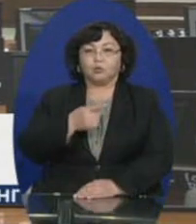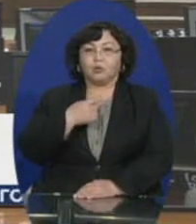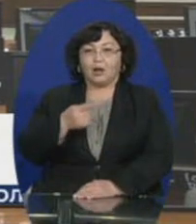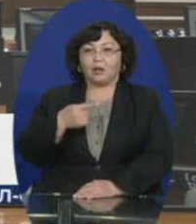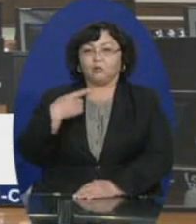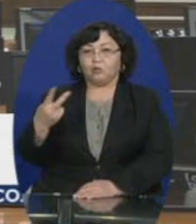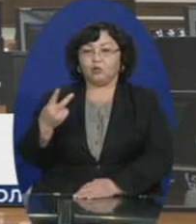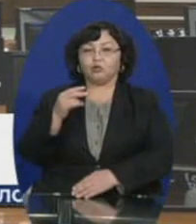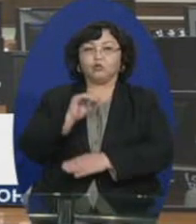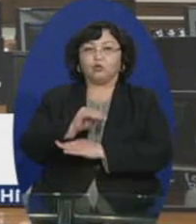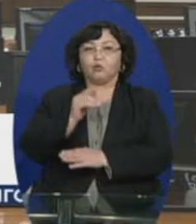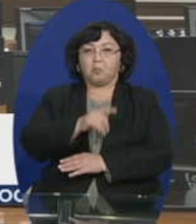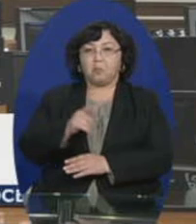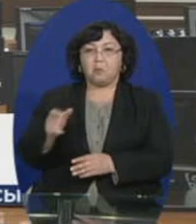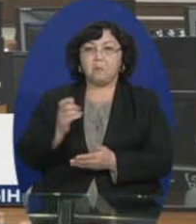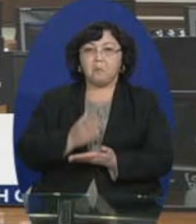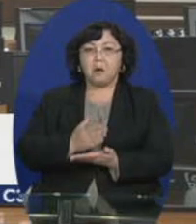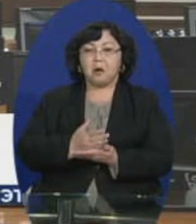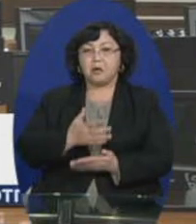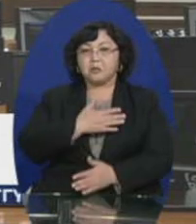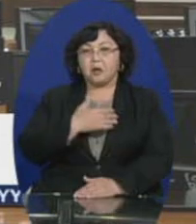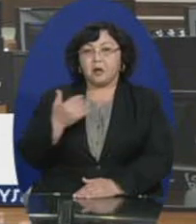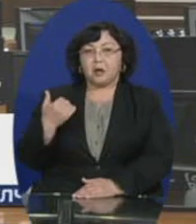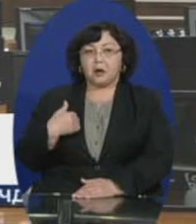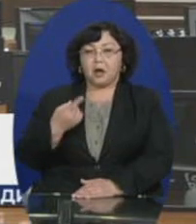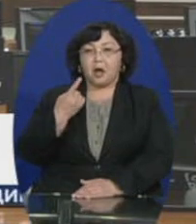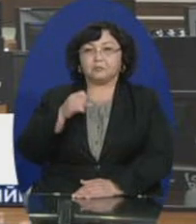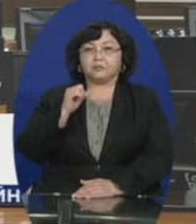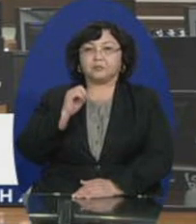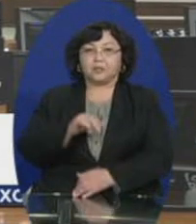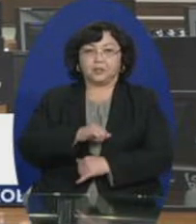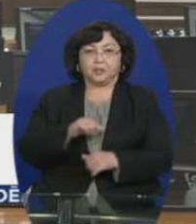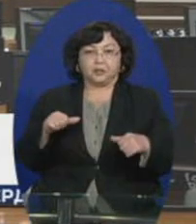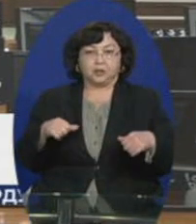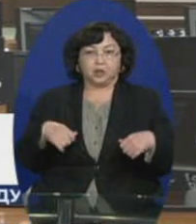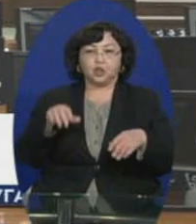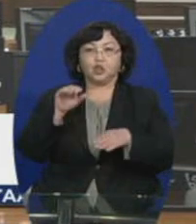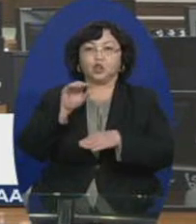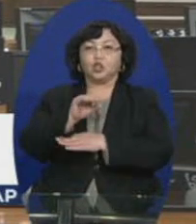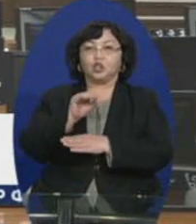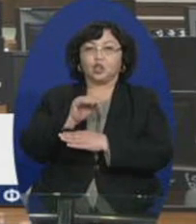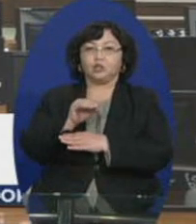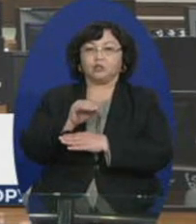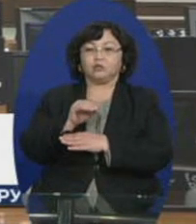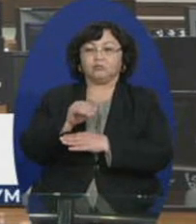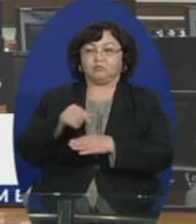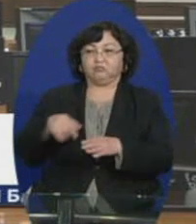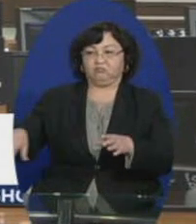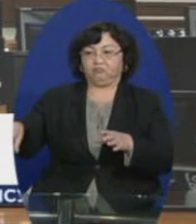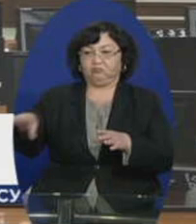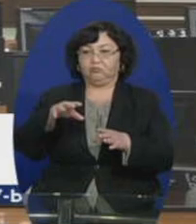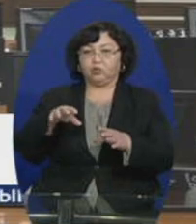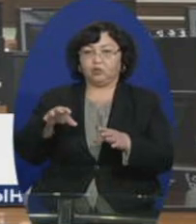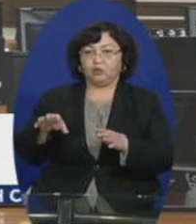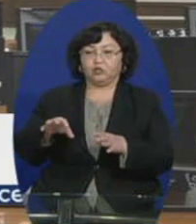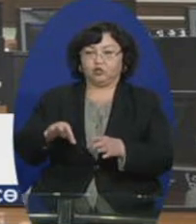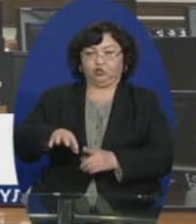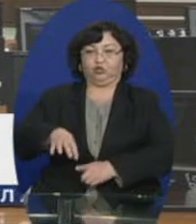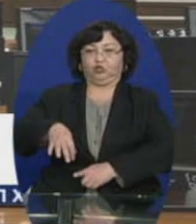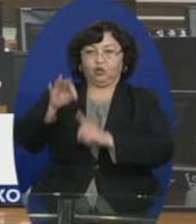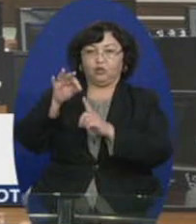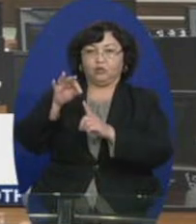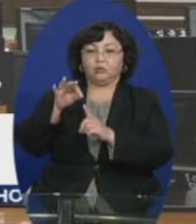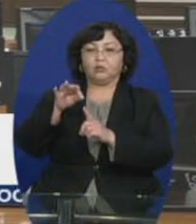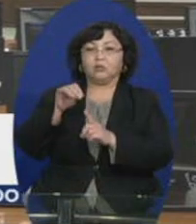112 төлөөлөгчтэй. За дарга нь бол 10 сая иргэдийнхээ одоо төлөөллөс одоо сонгогддог. За энэ